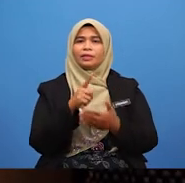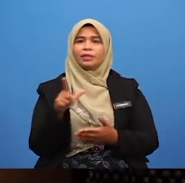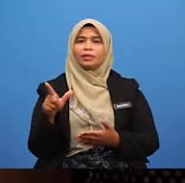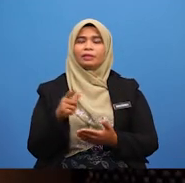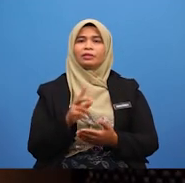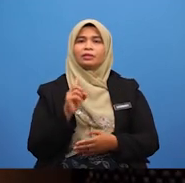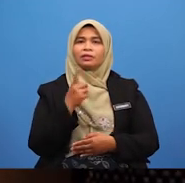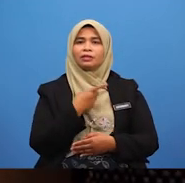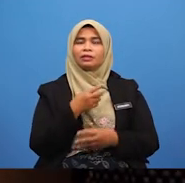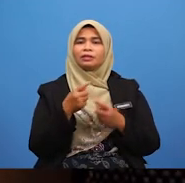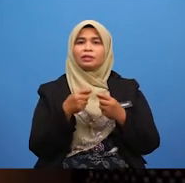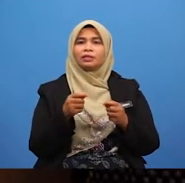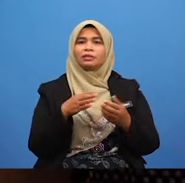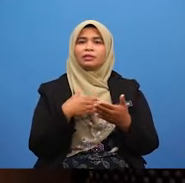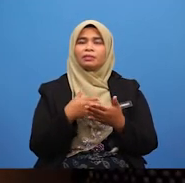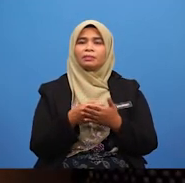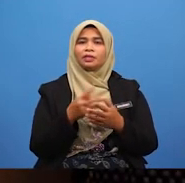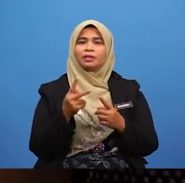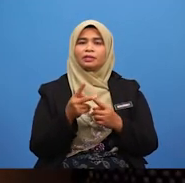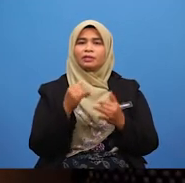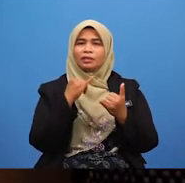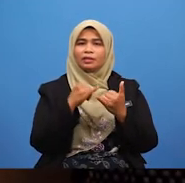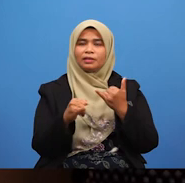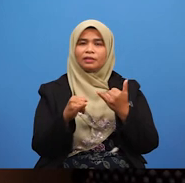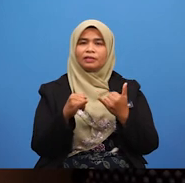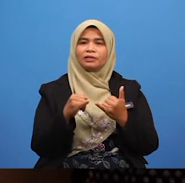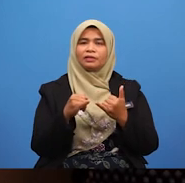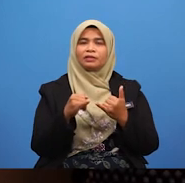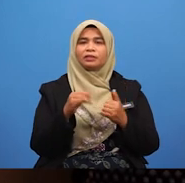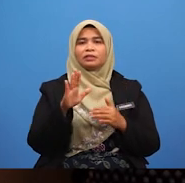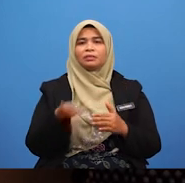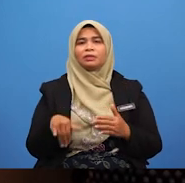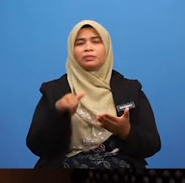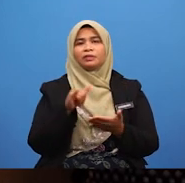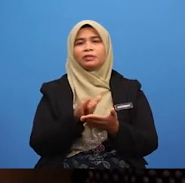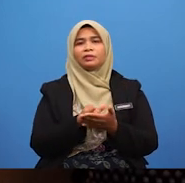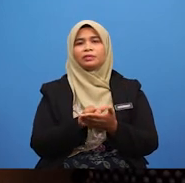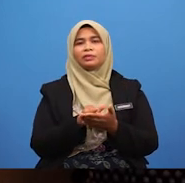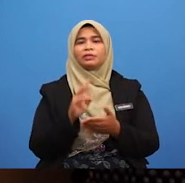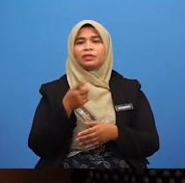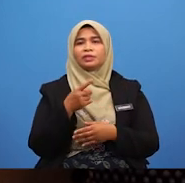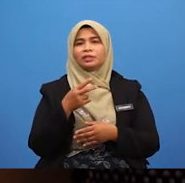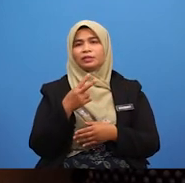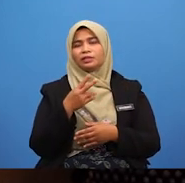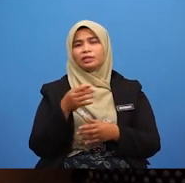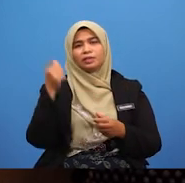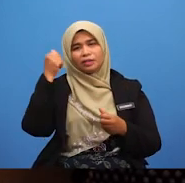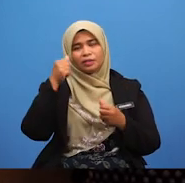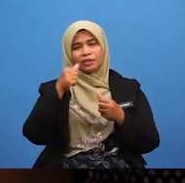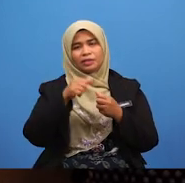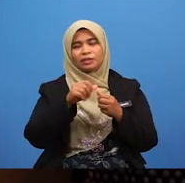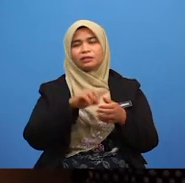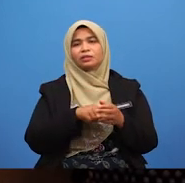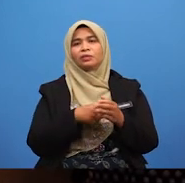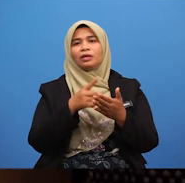Baiklah, kita telah sampai ke penghujung episod. Sebelum itu, marilah kita imbas semula apakah